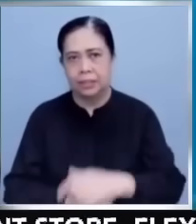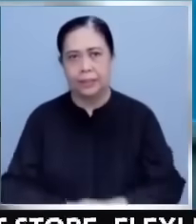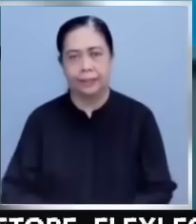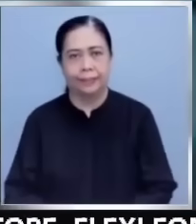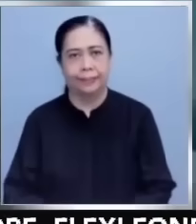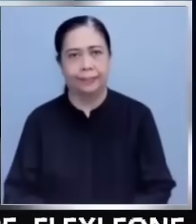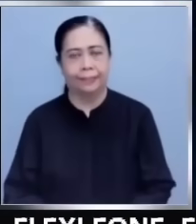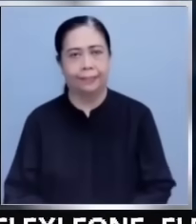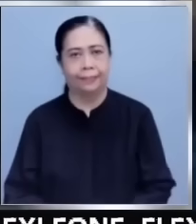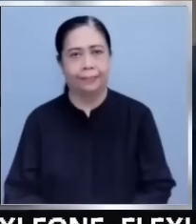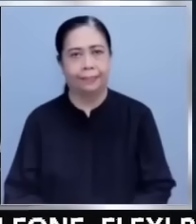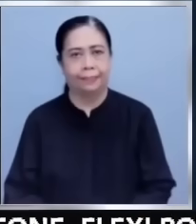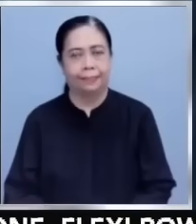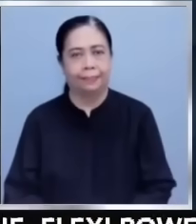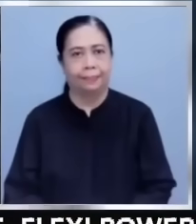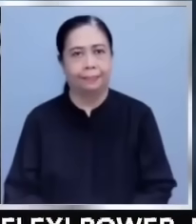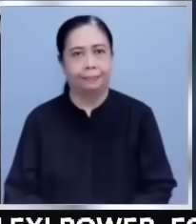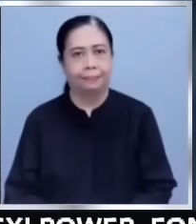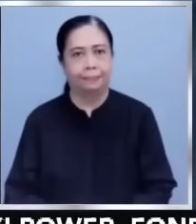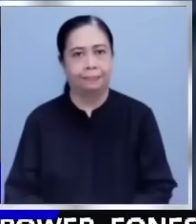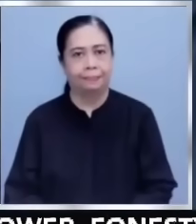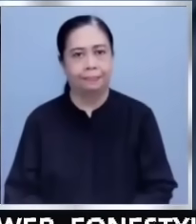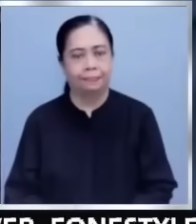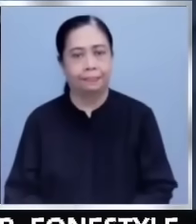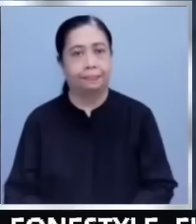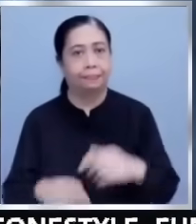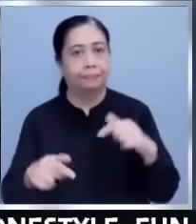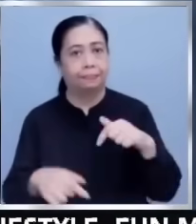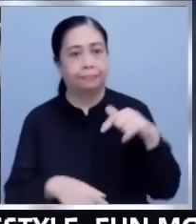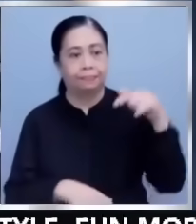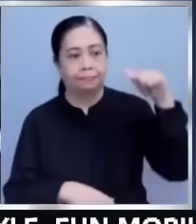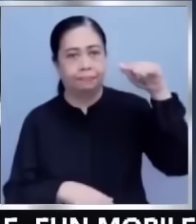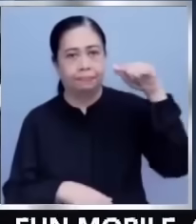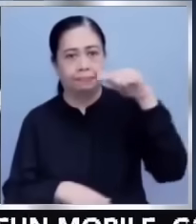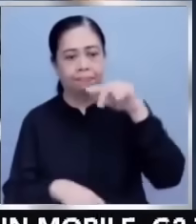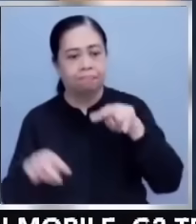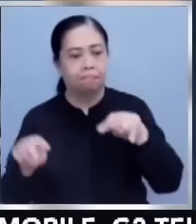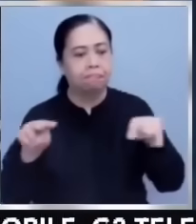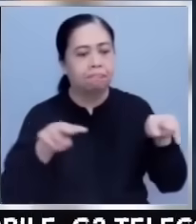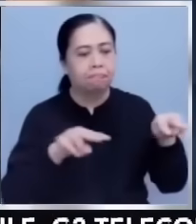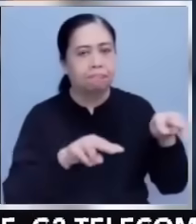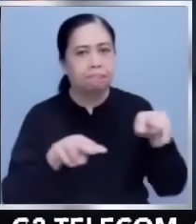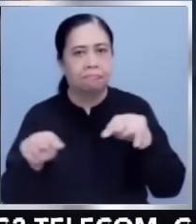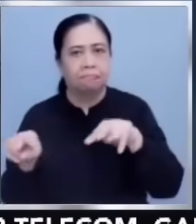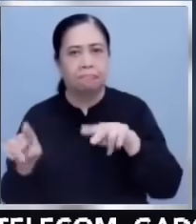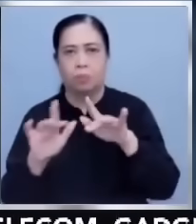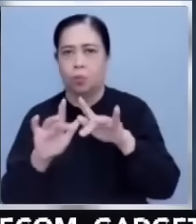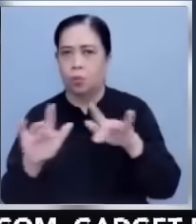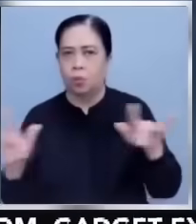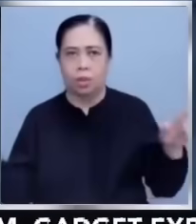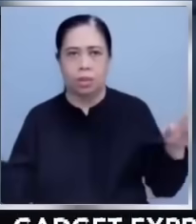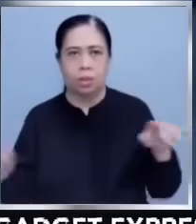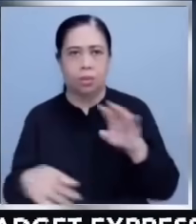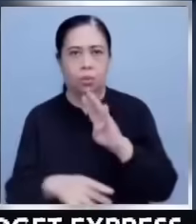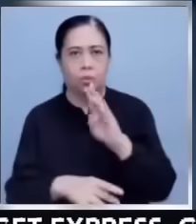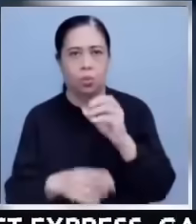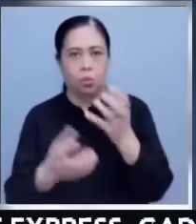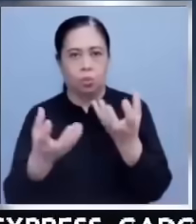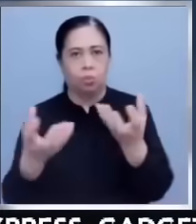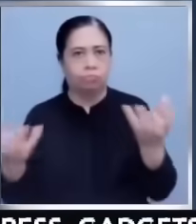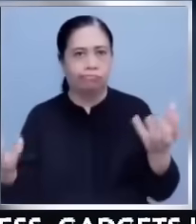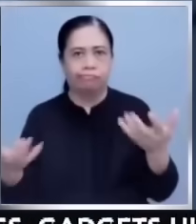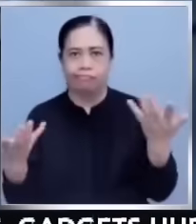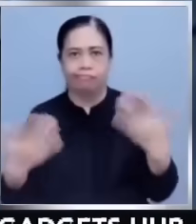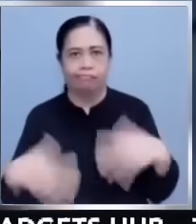Mula dito sa Himpapawid ay kitang-kitang wala na yung yung boya na nilatag ng China Coast Guard noong nakarang